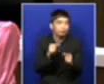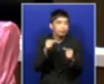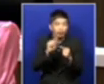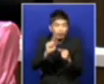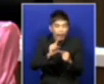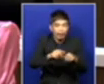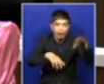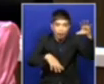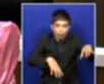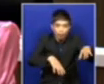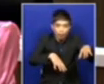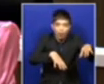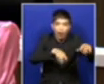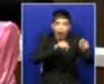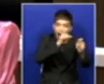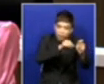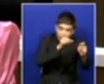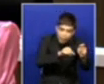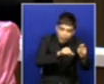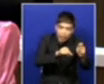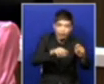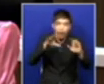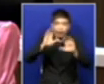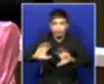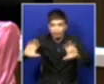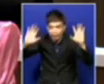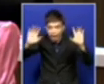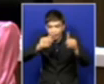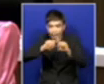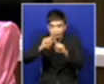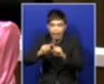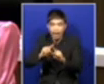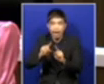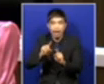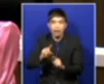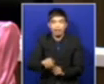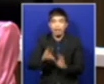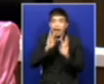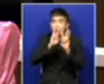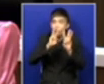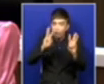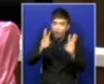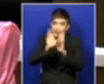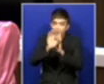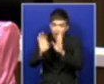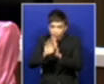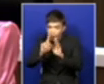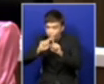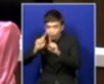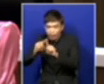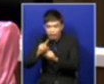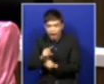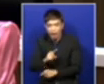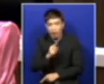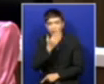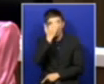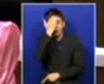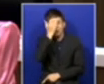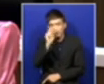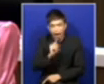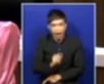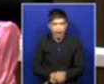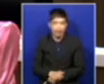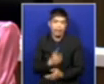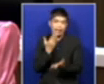การบ้างในเว็บไซต์ในโซเชียลเขาก็ด่ากันเยอะบอกว่ารัฐบาลไปลอกของประชาชนกับทำไมทำในสิ่งที่ท่านทำท่านแจกเงินก็แจก